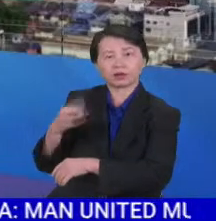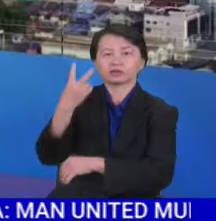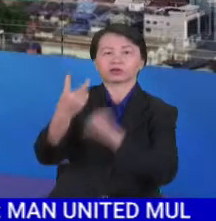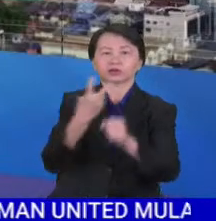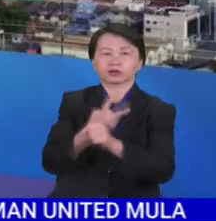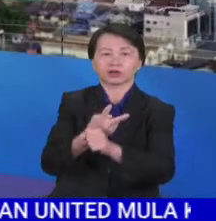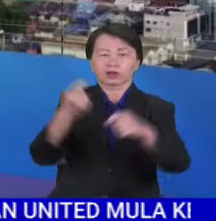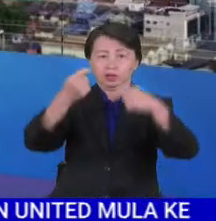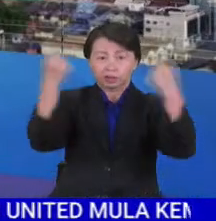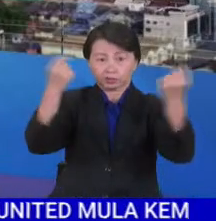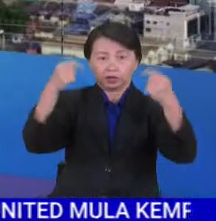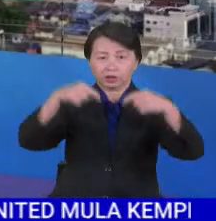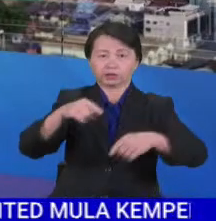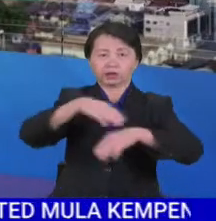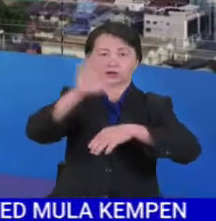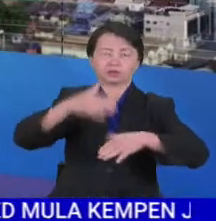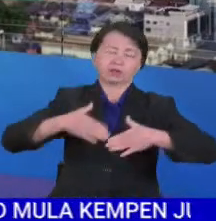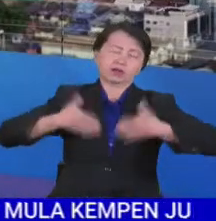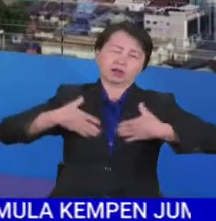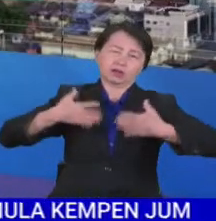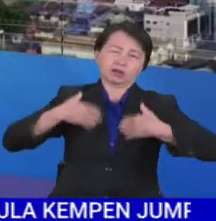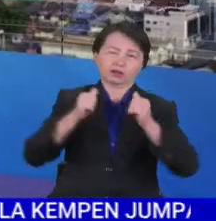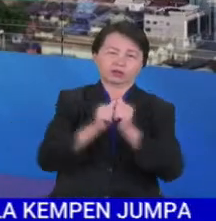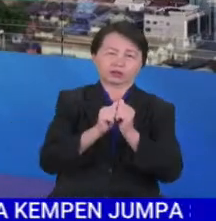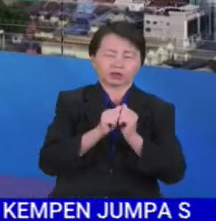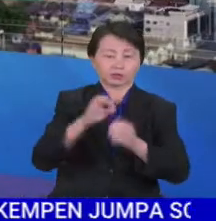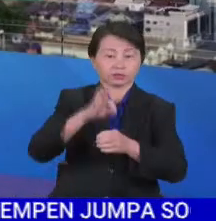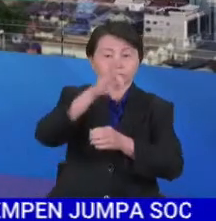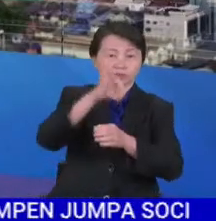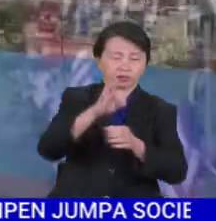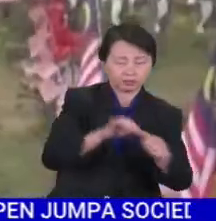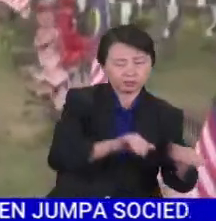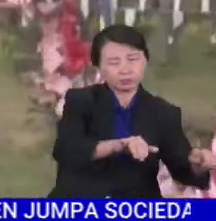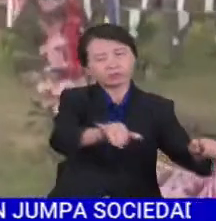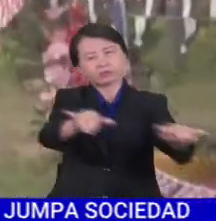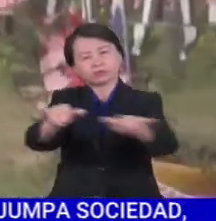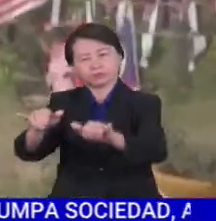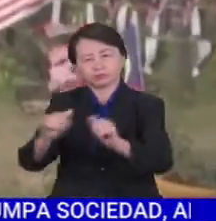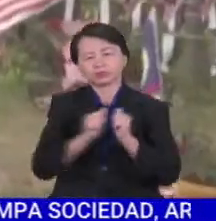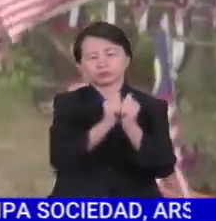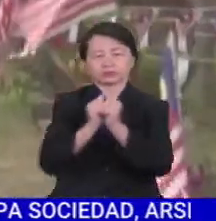sambutan pada tahun ini dilakukan lebih meriah dengan semangat kebersamaan.